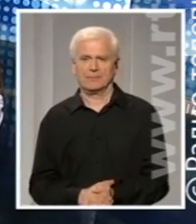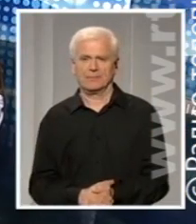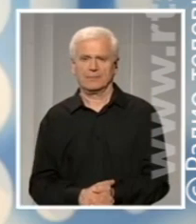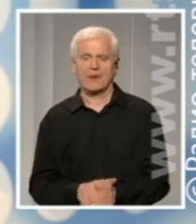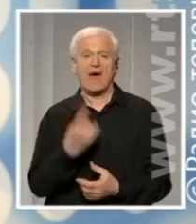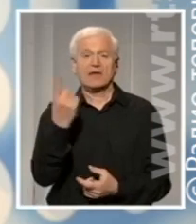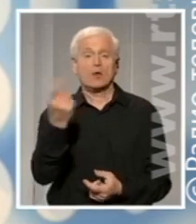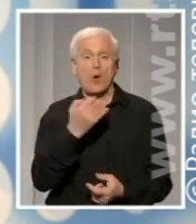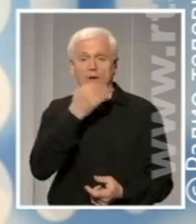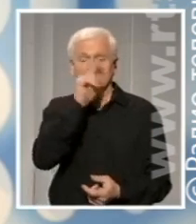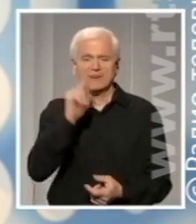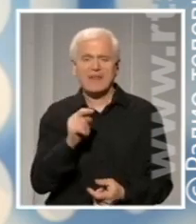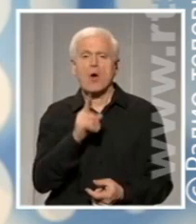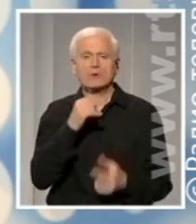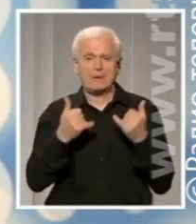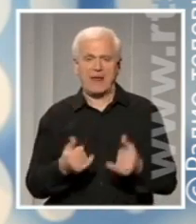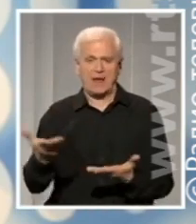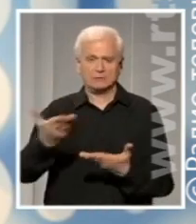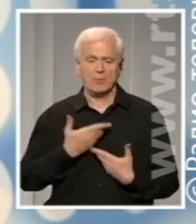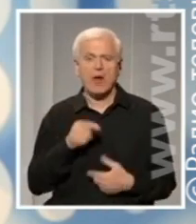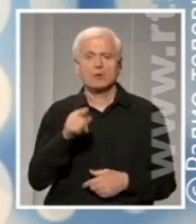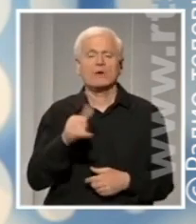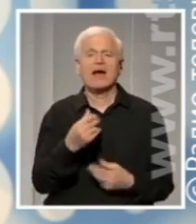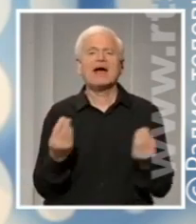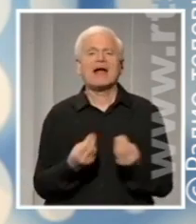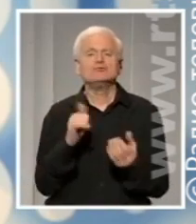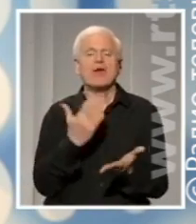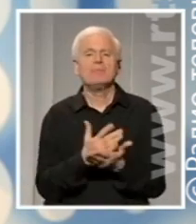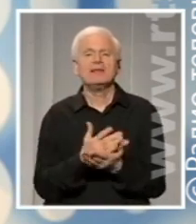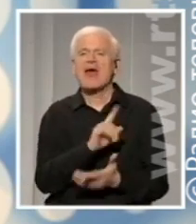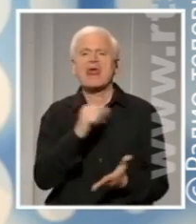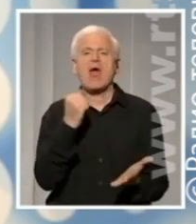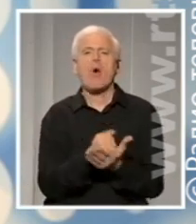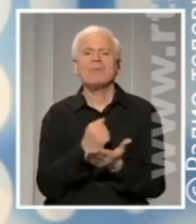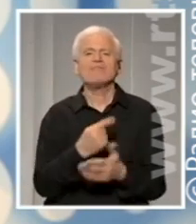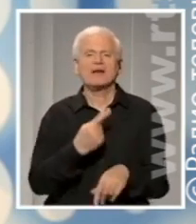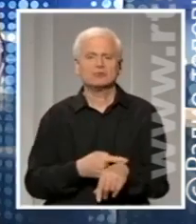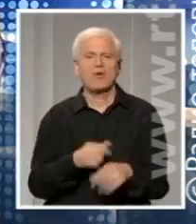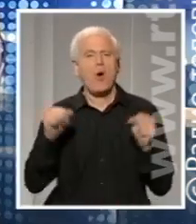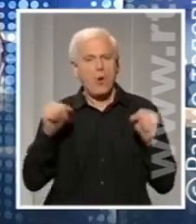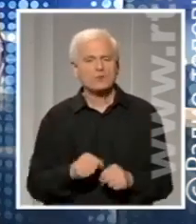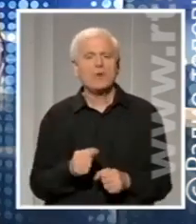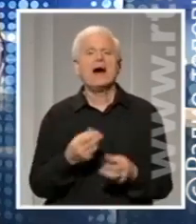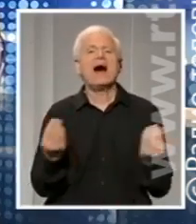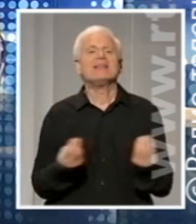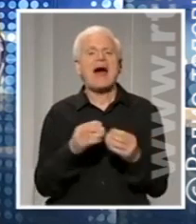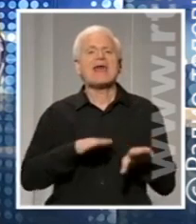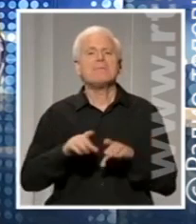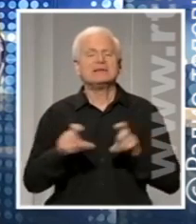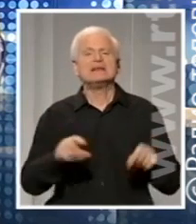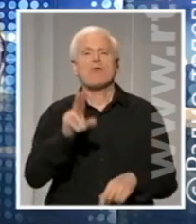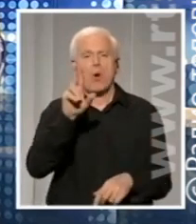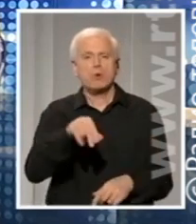Jedno od pitanja koje sam danas dobila to je da li će biti neopravdanih časova. I sad zaista ozbiljno, da li ministarstvo može